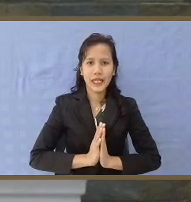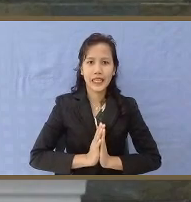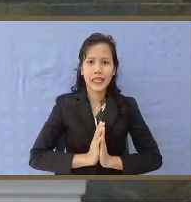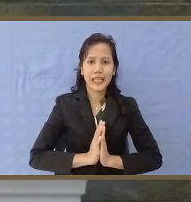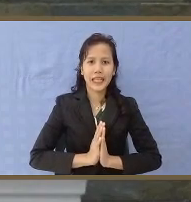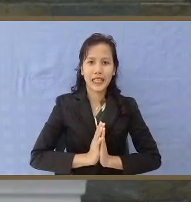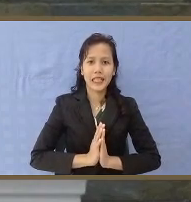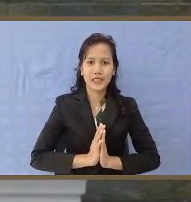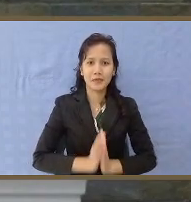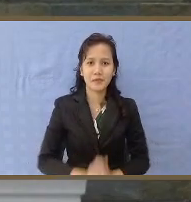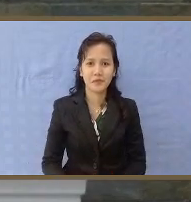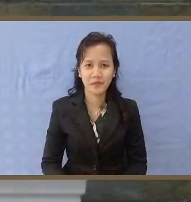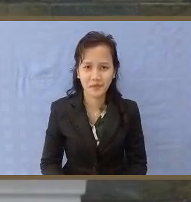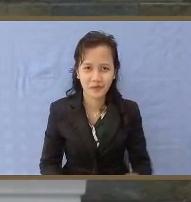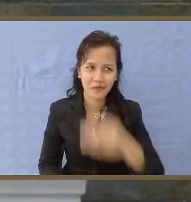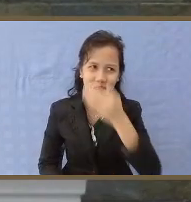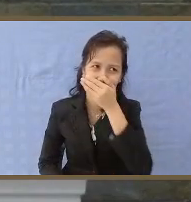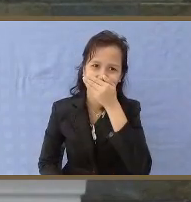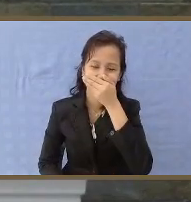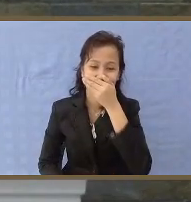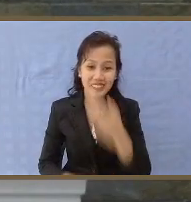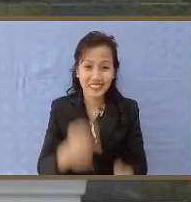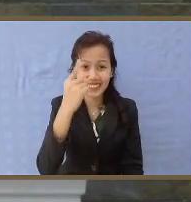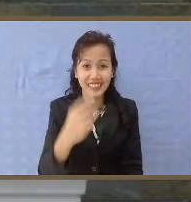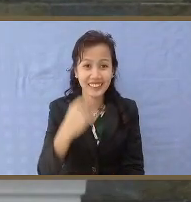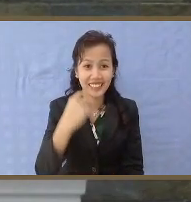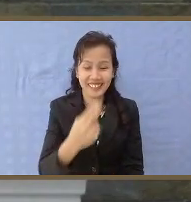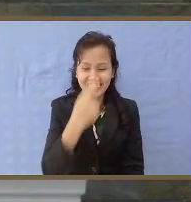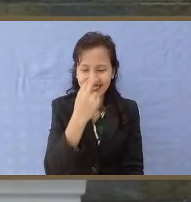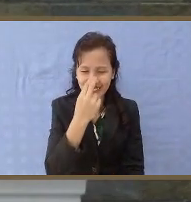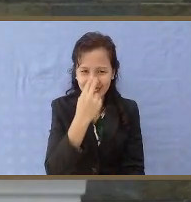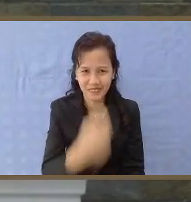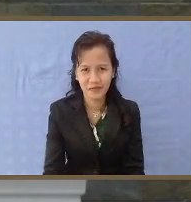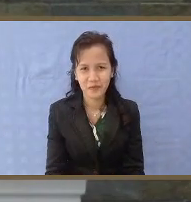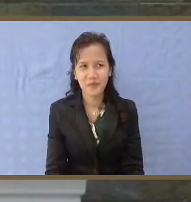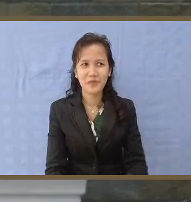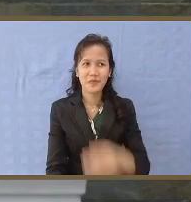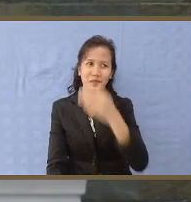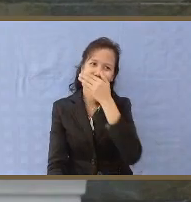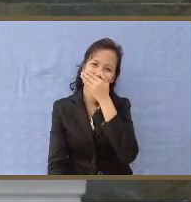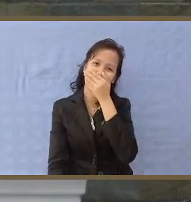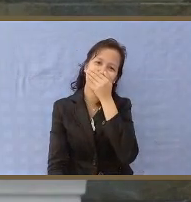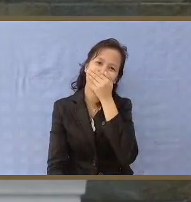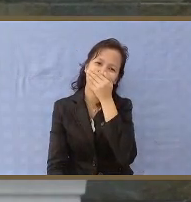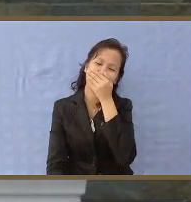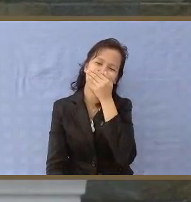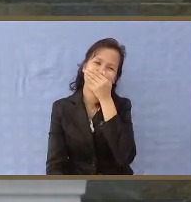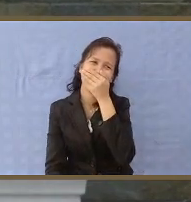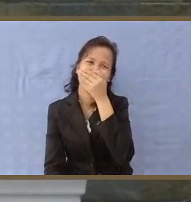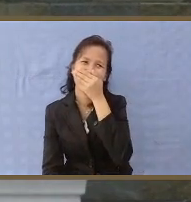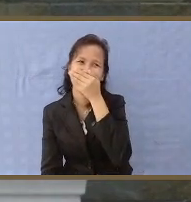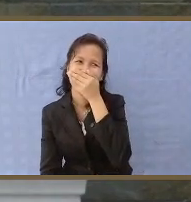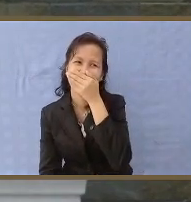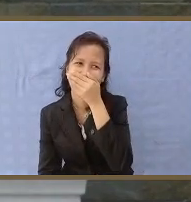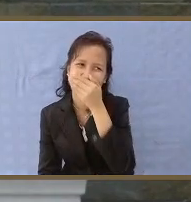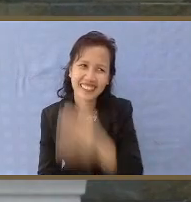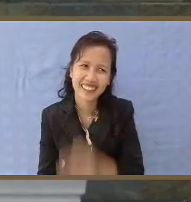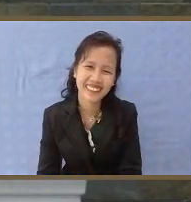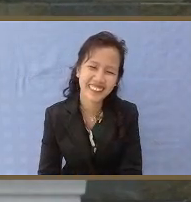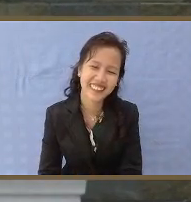Amen. See, kaya minsan mga kapatid, marami hong nadi-discourage, maraming ayaw mag-join kasi, you